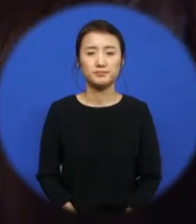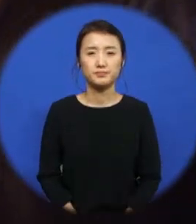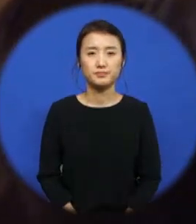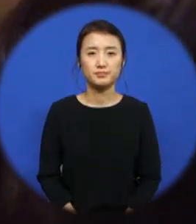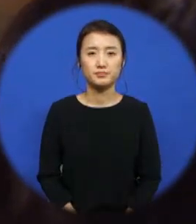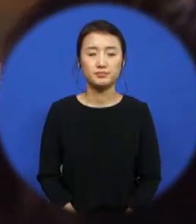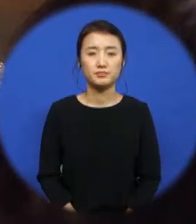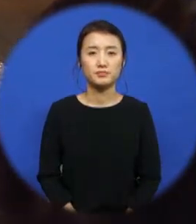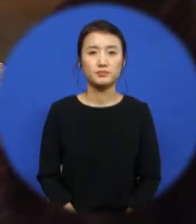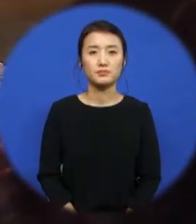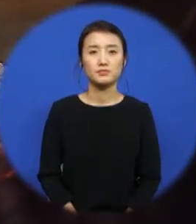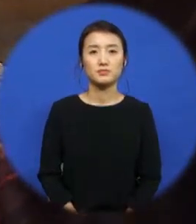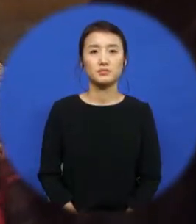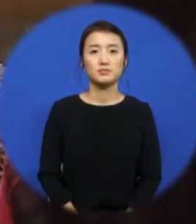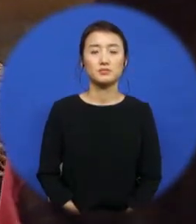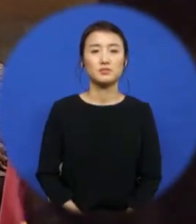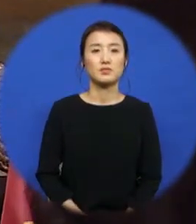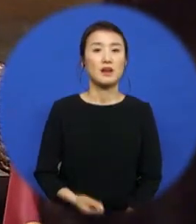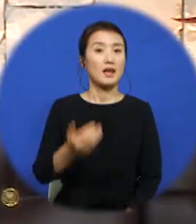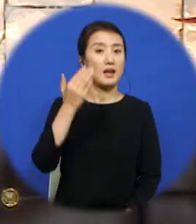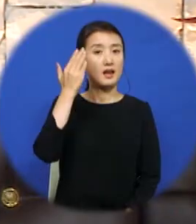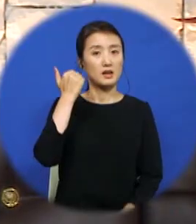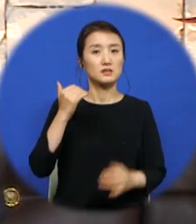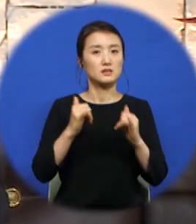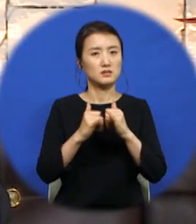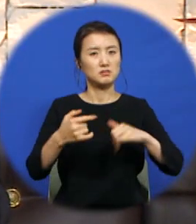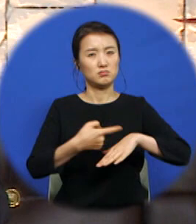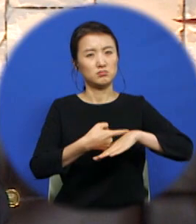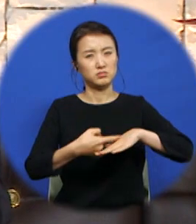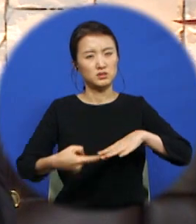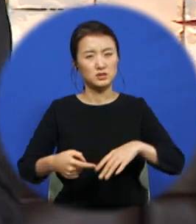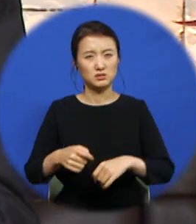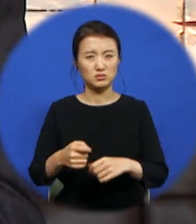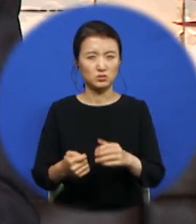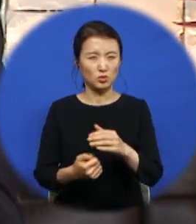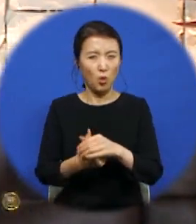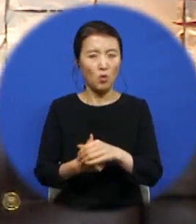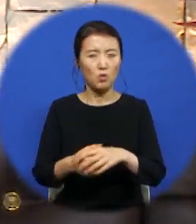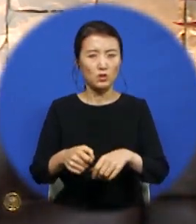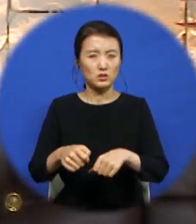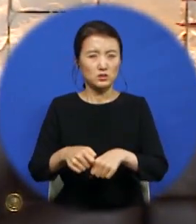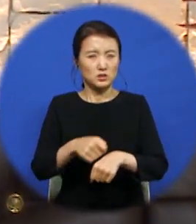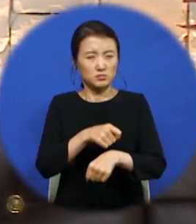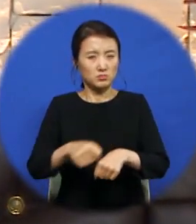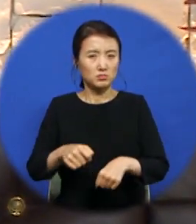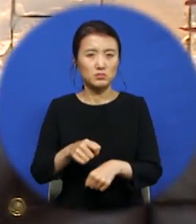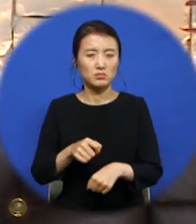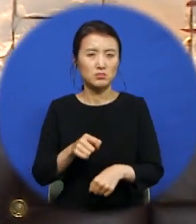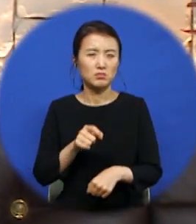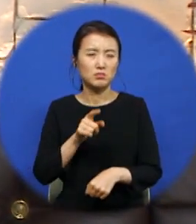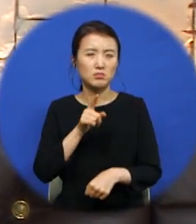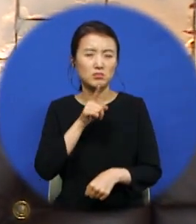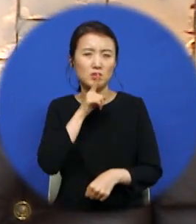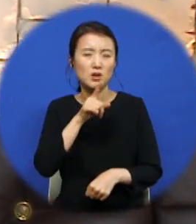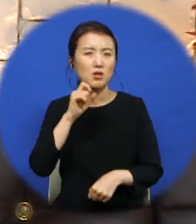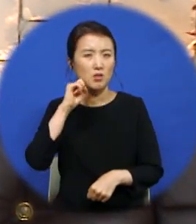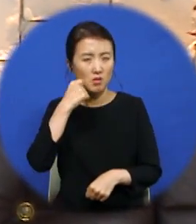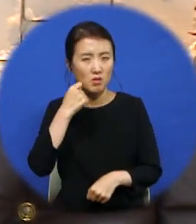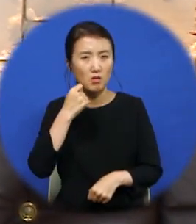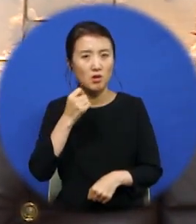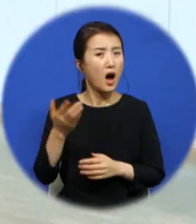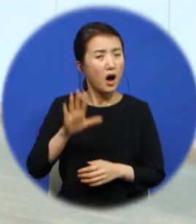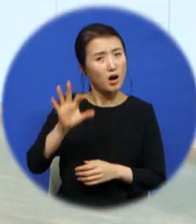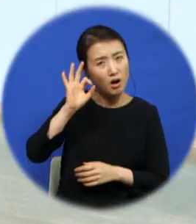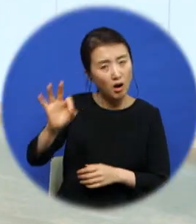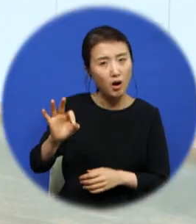참 특별한 민족이다 이렇게 이야기 알 수 없지만 그래도 너무 많은 기여를 한 거예요 예 많은